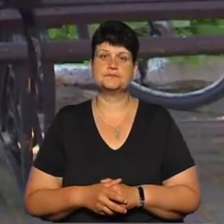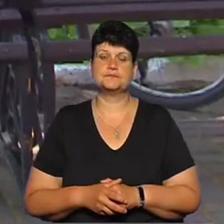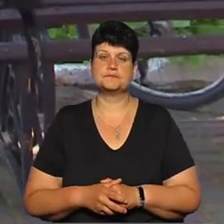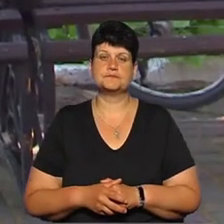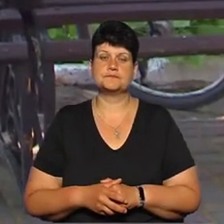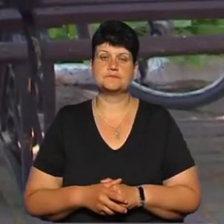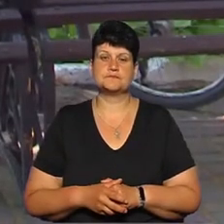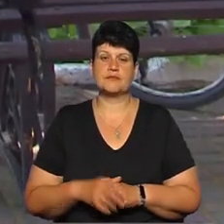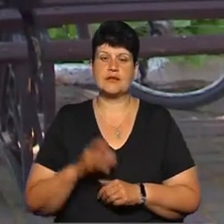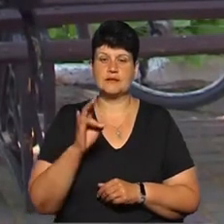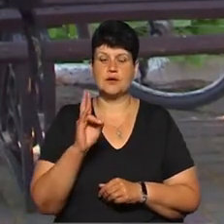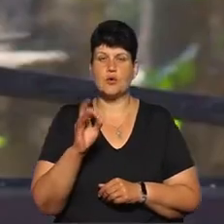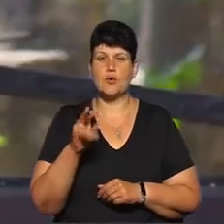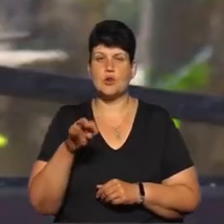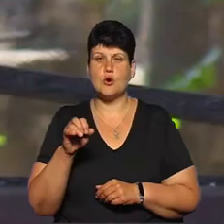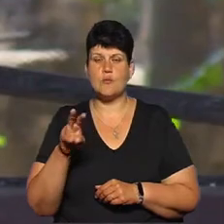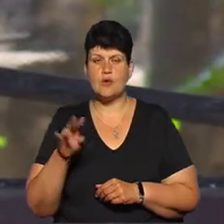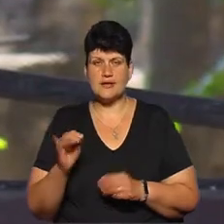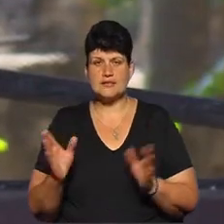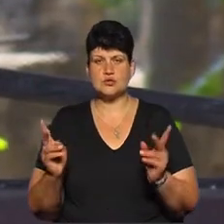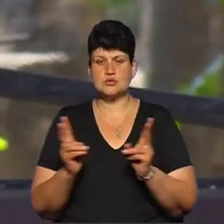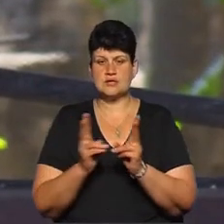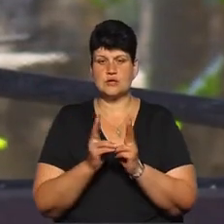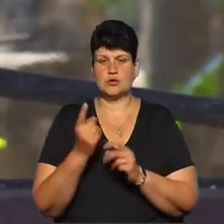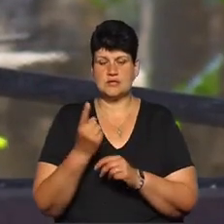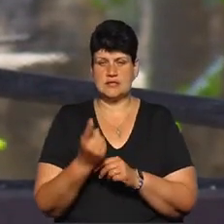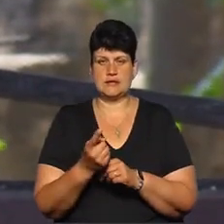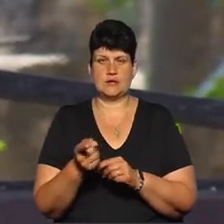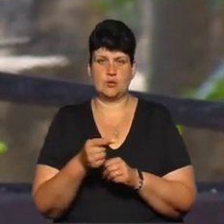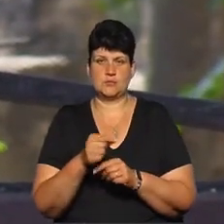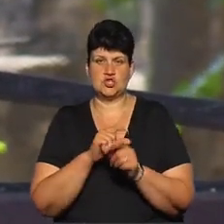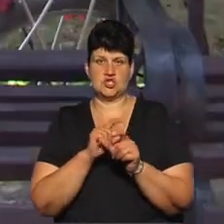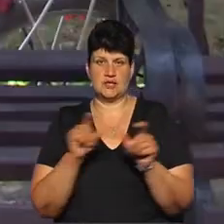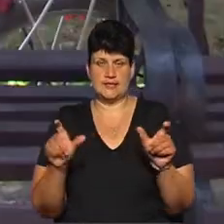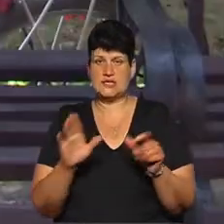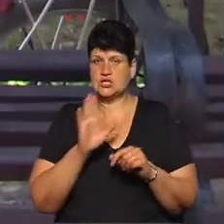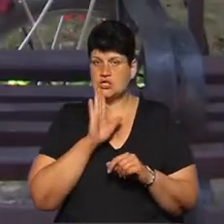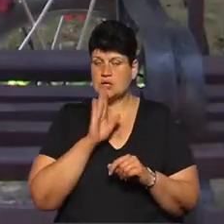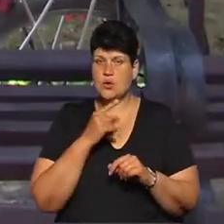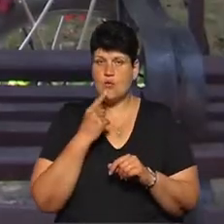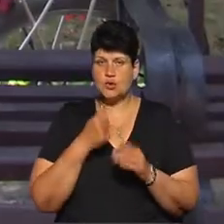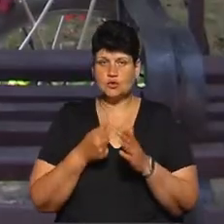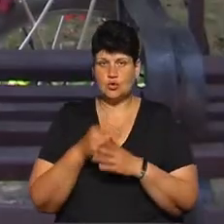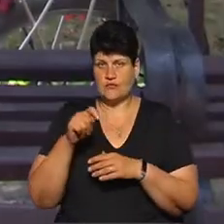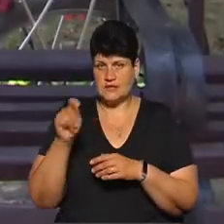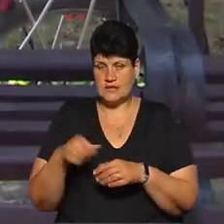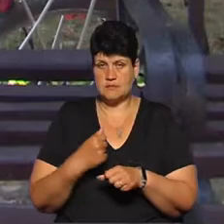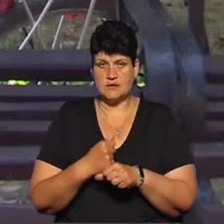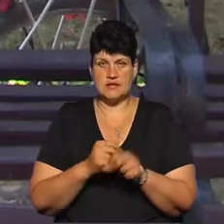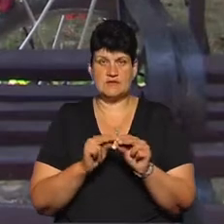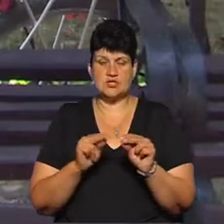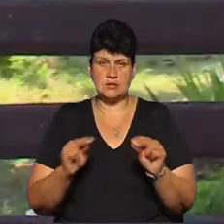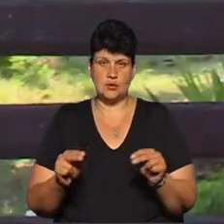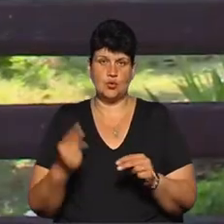З Наталією Коломоєць ми зустрілися біля однієї з тернопільських шкіл. Жінка розповідає, до війни працювала вчителькою в одному з